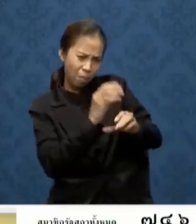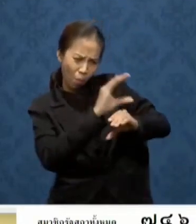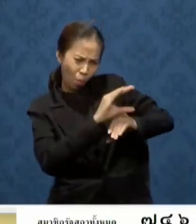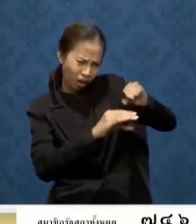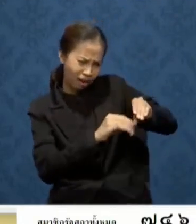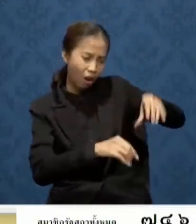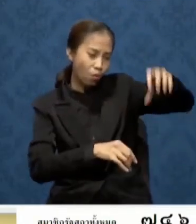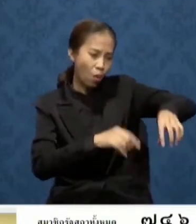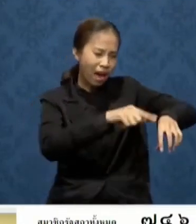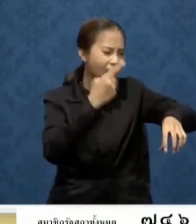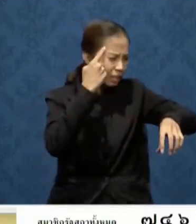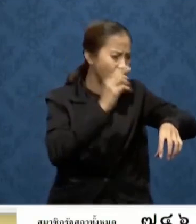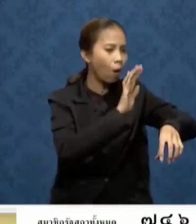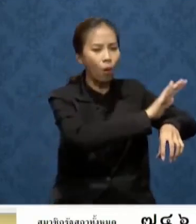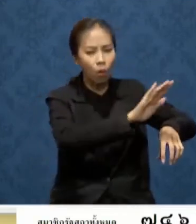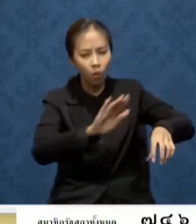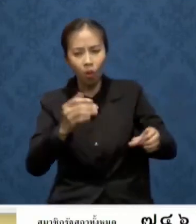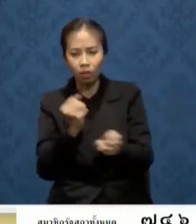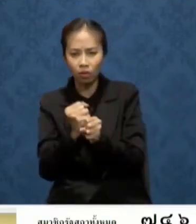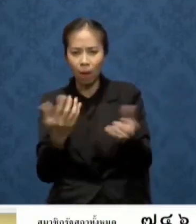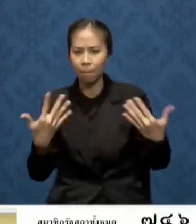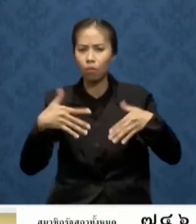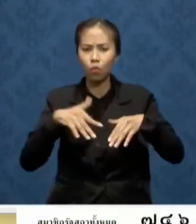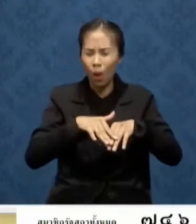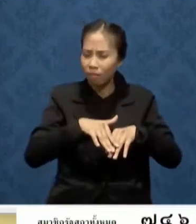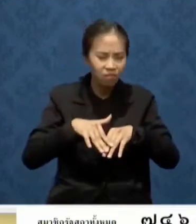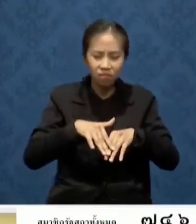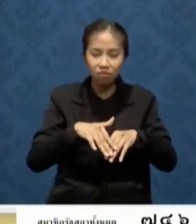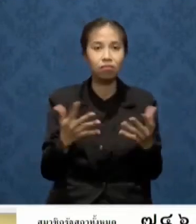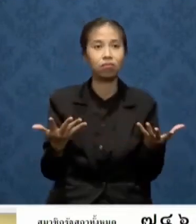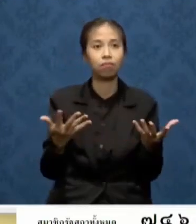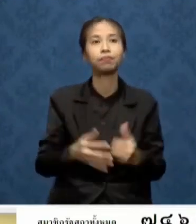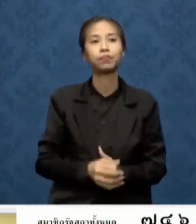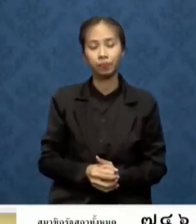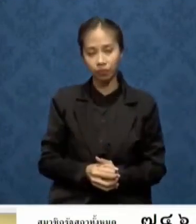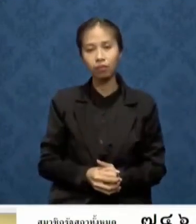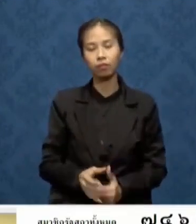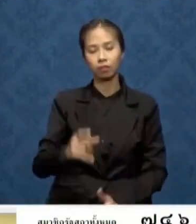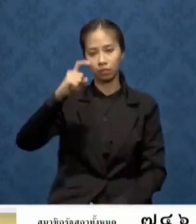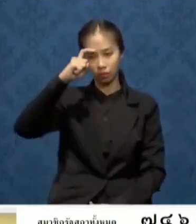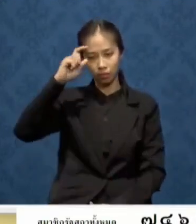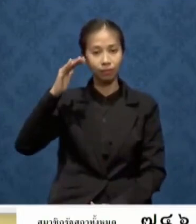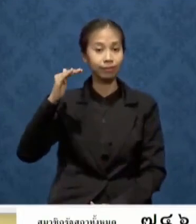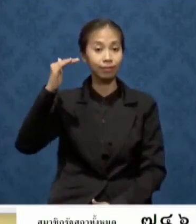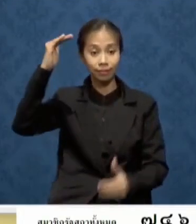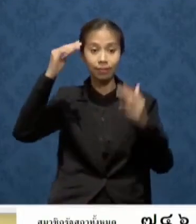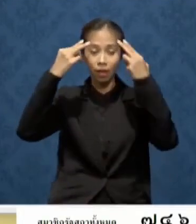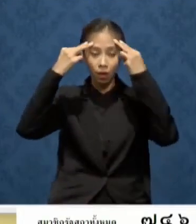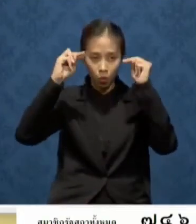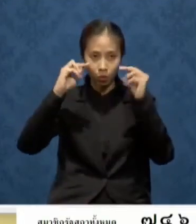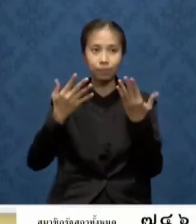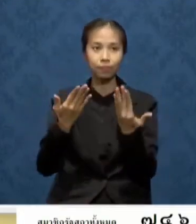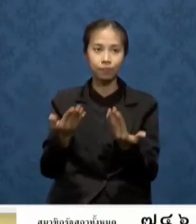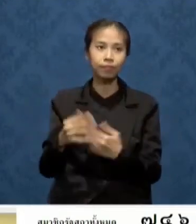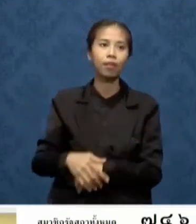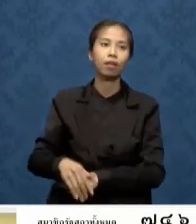วยงาน ต่างคิดแล้วแค่จะหาทางสร้างรวมกัในเขตทางเดียวกันท่านนายกเศษฐา ท่านรฐมนติ